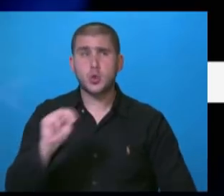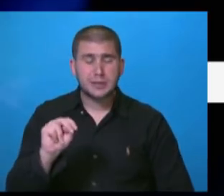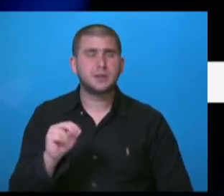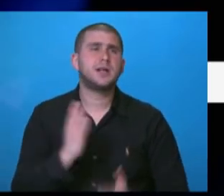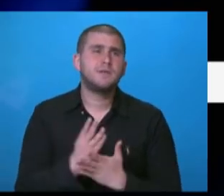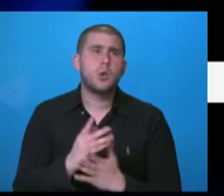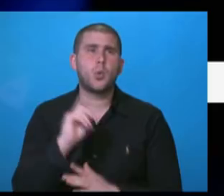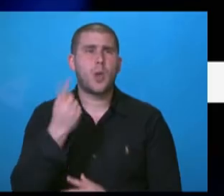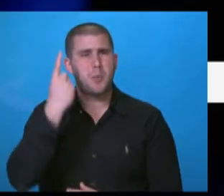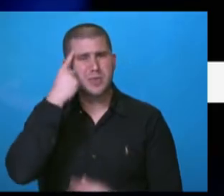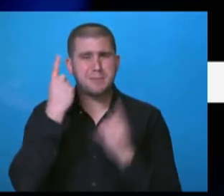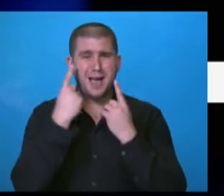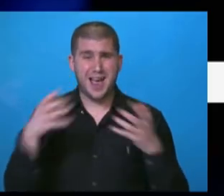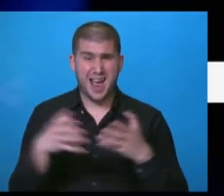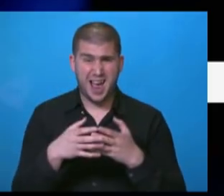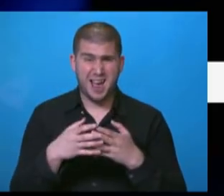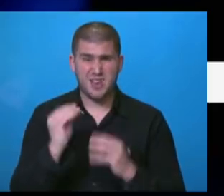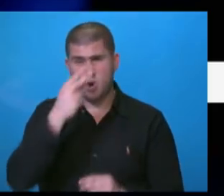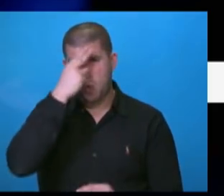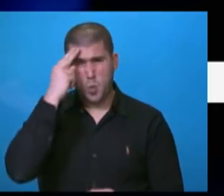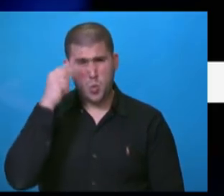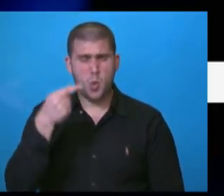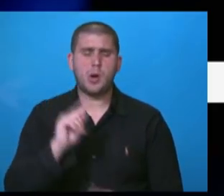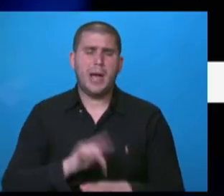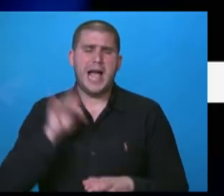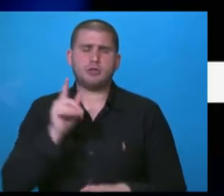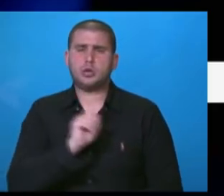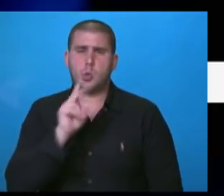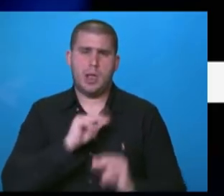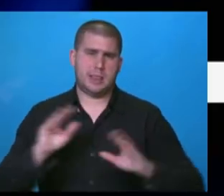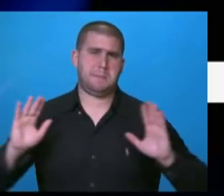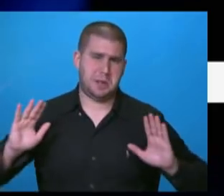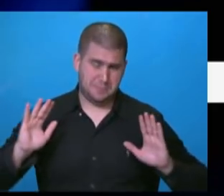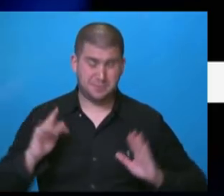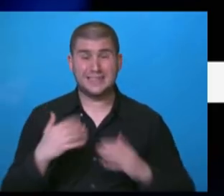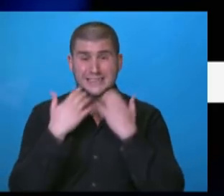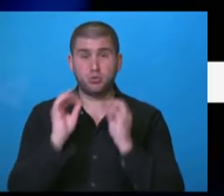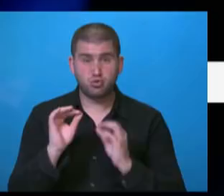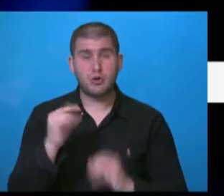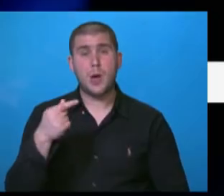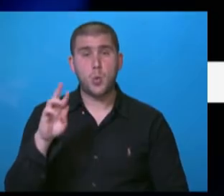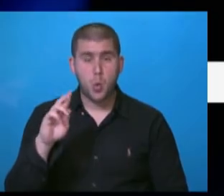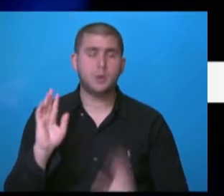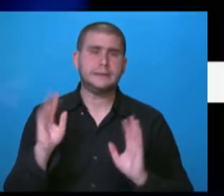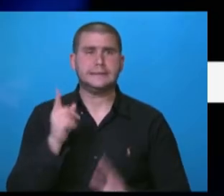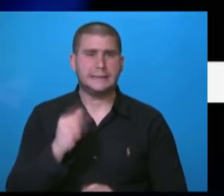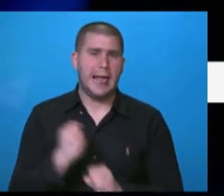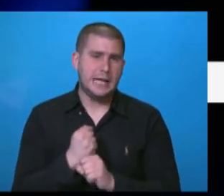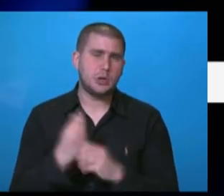כולם יודעים בחברה החרדית, זה משהו רגיש, זה משהו שלא נוגעים בו. אז הסיפור הזה של גור, מישהו צריך לעשות את